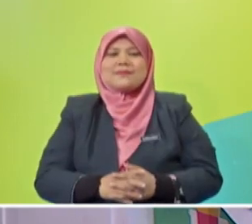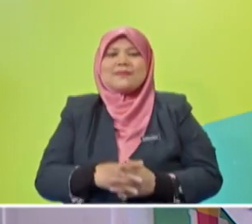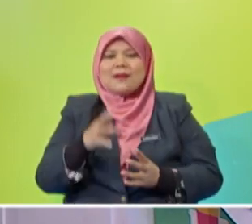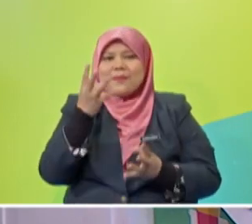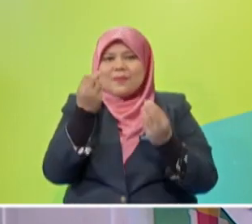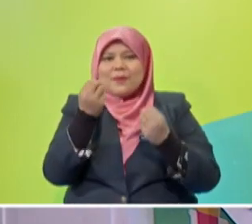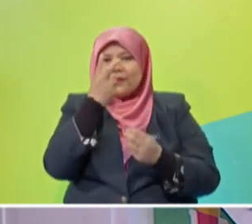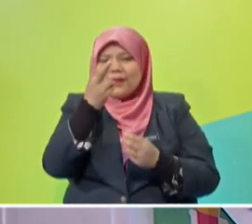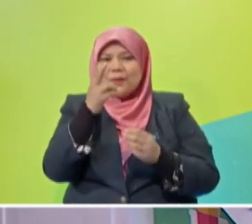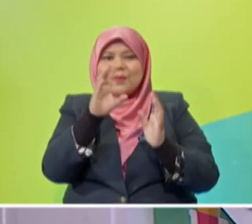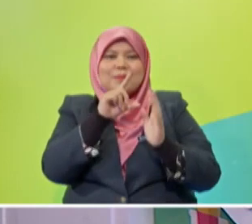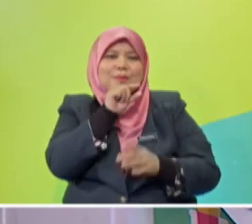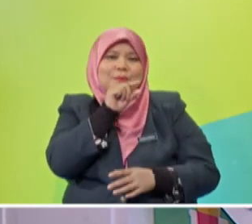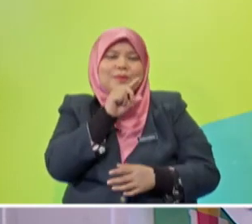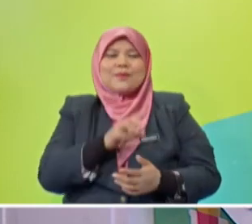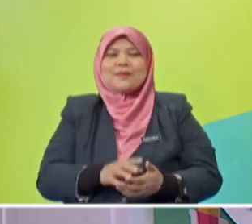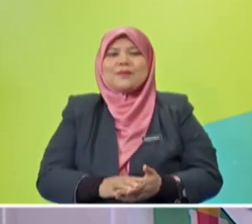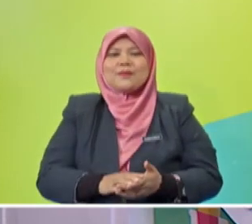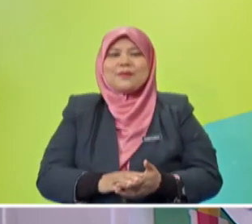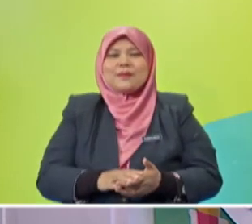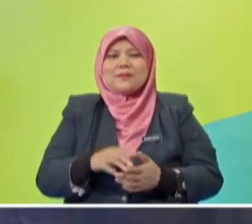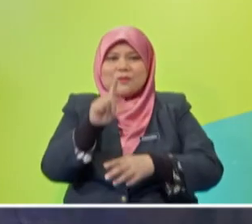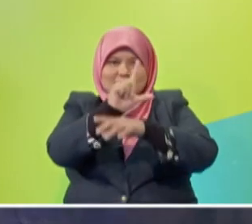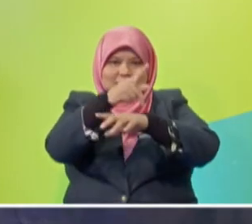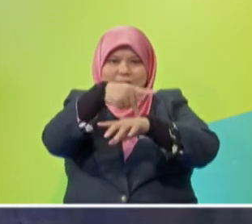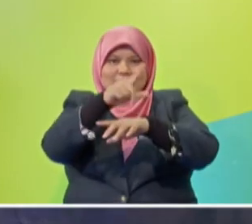dah dia. Okey. Boleh ke? Sekejap, ya.